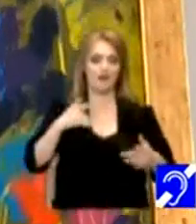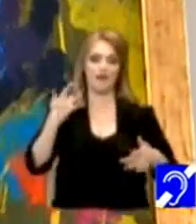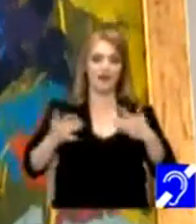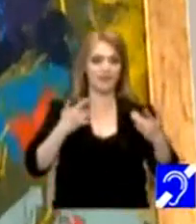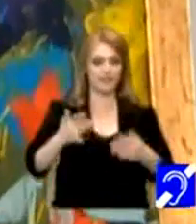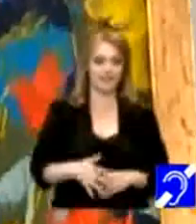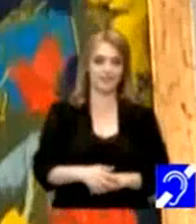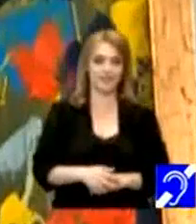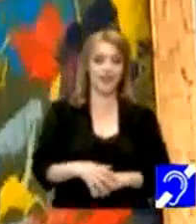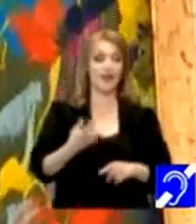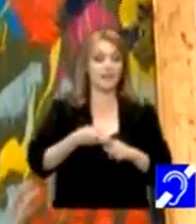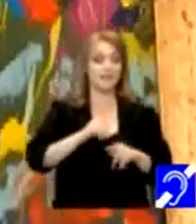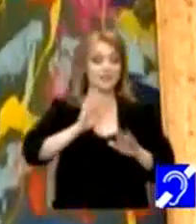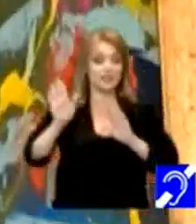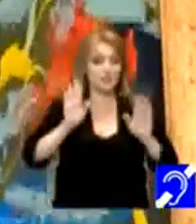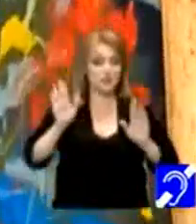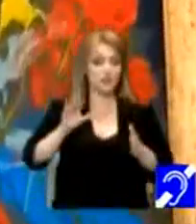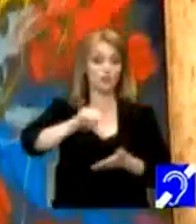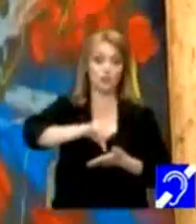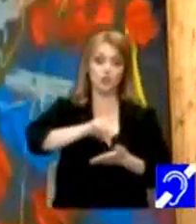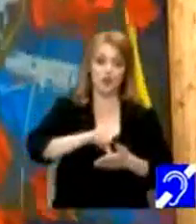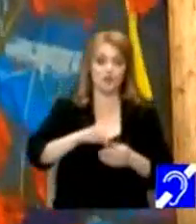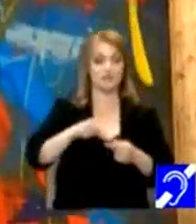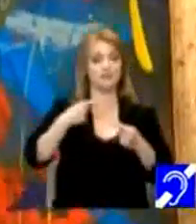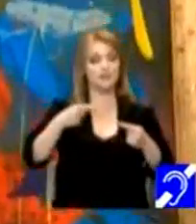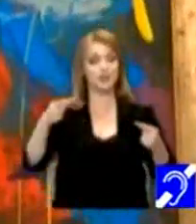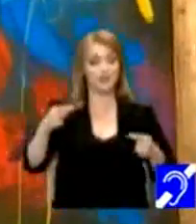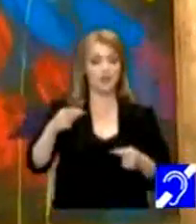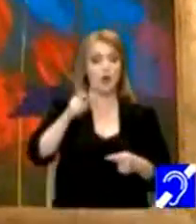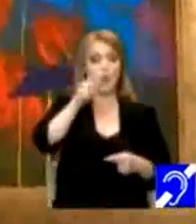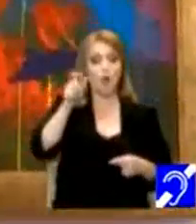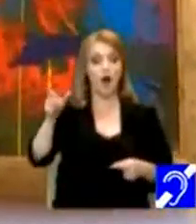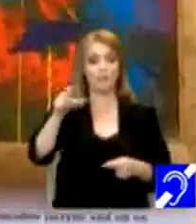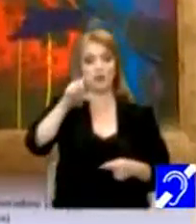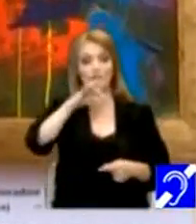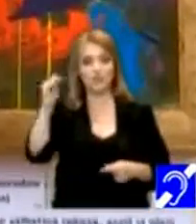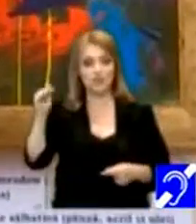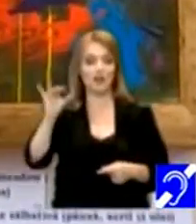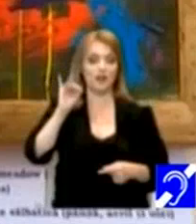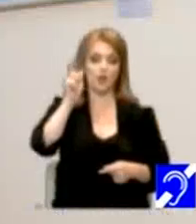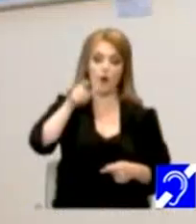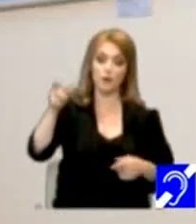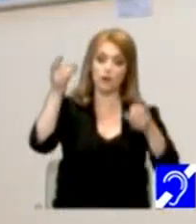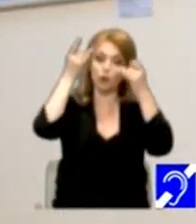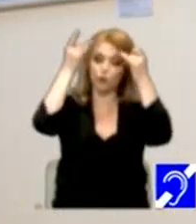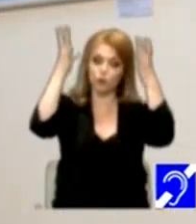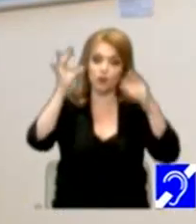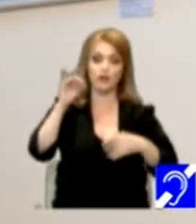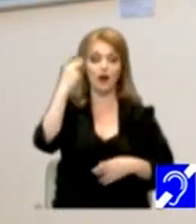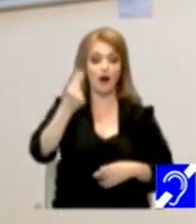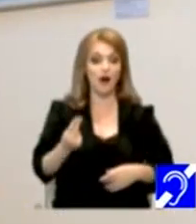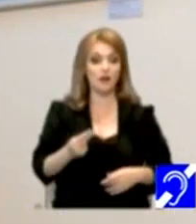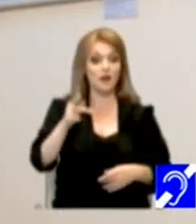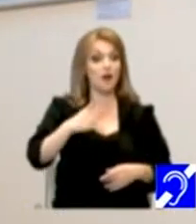vernisarea expoziției au participat reprezentanți ai misiunilor diplomatice, oameni de artă și de cultură. Aceștia s-au arătat